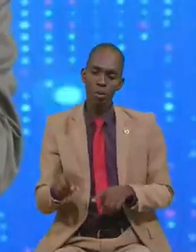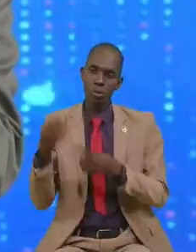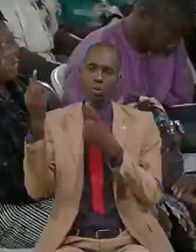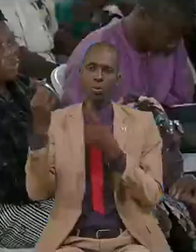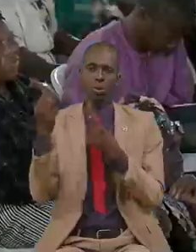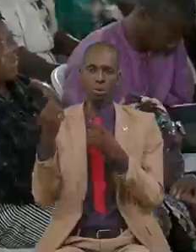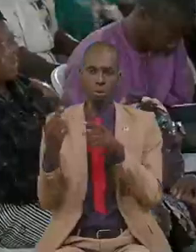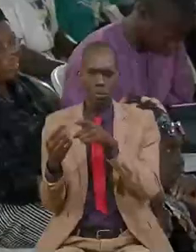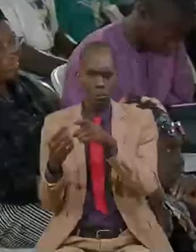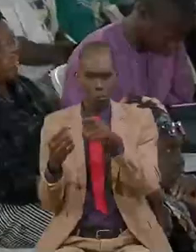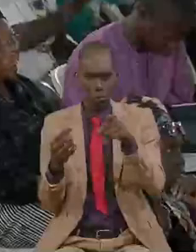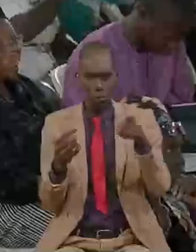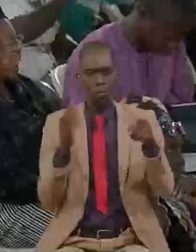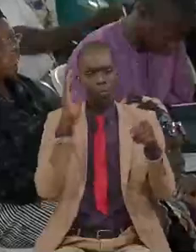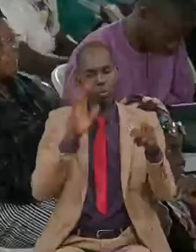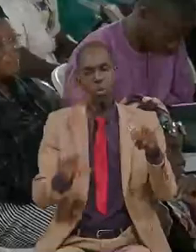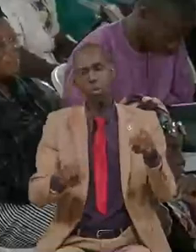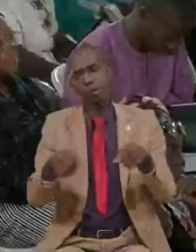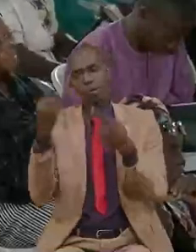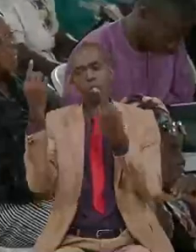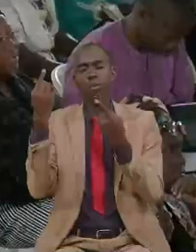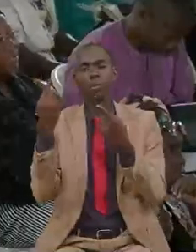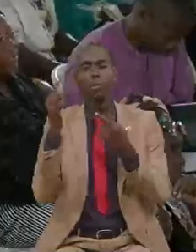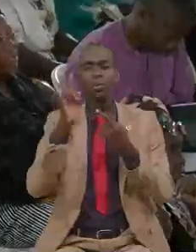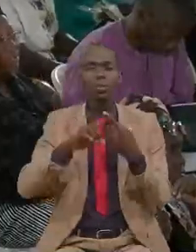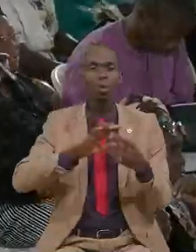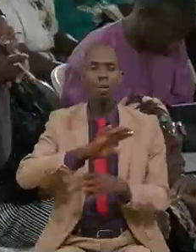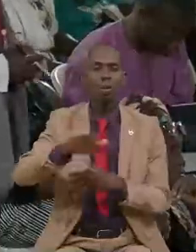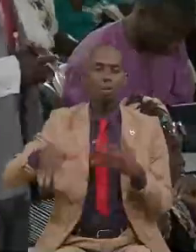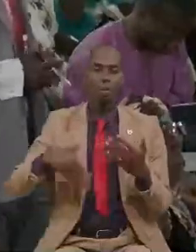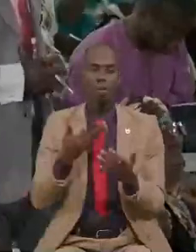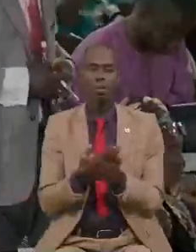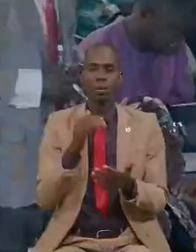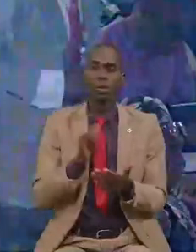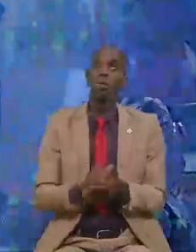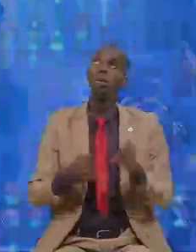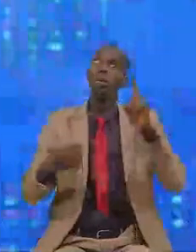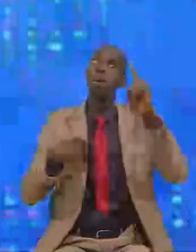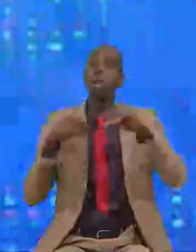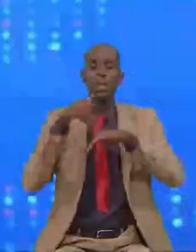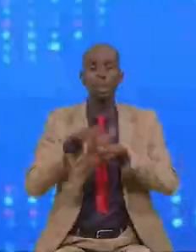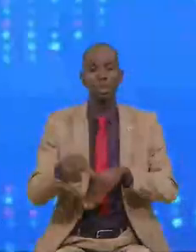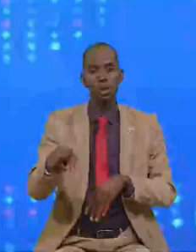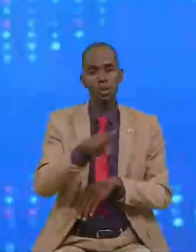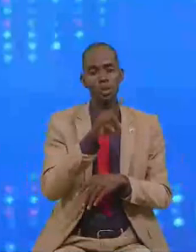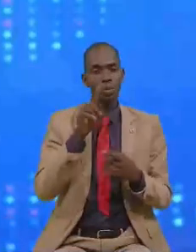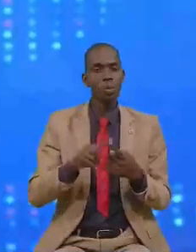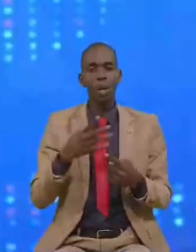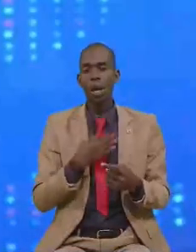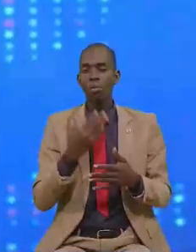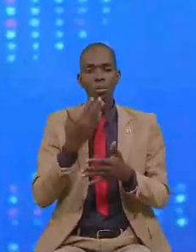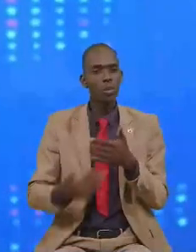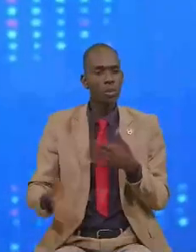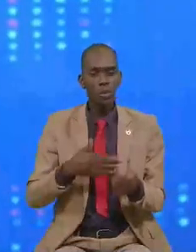là-bas, car tu iras vers tous ceux auprès de qui je t'enverrai. Et tu diras tout ce que